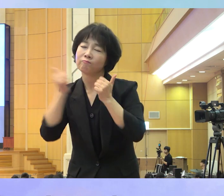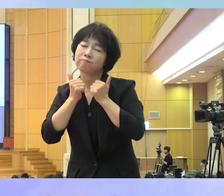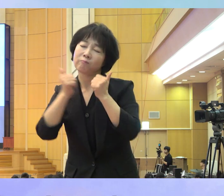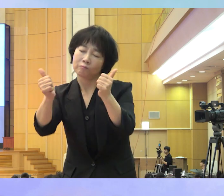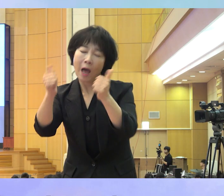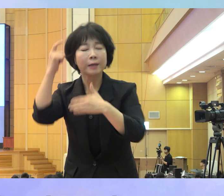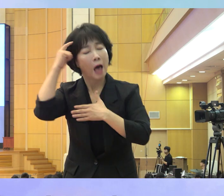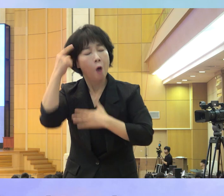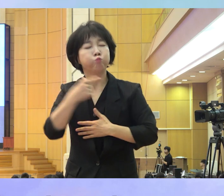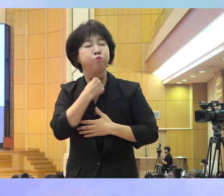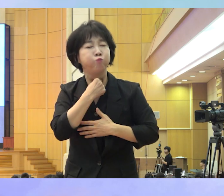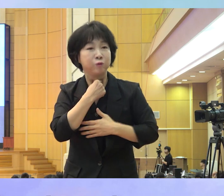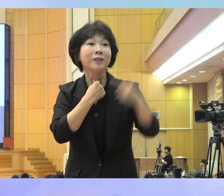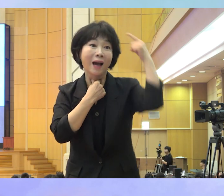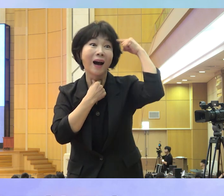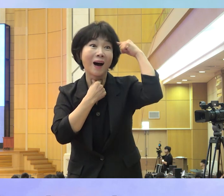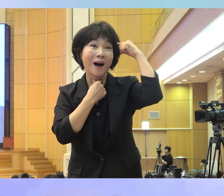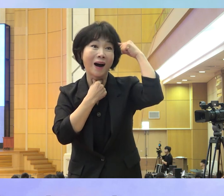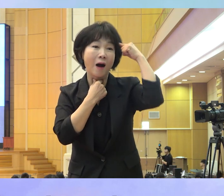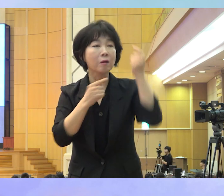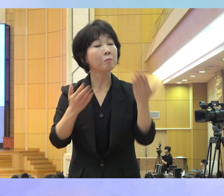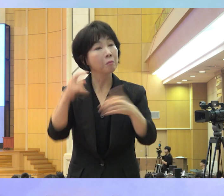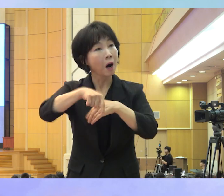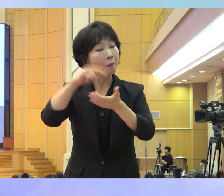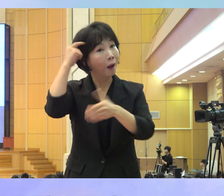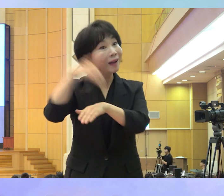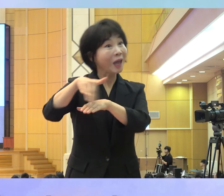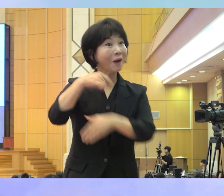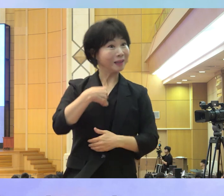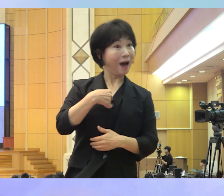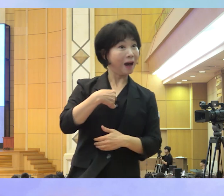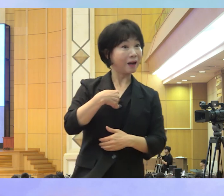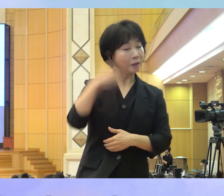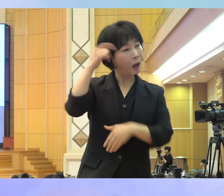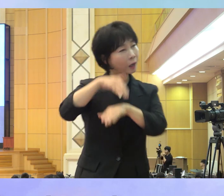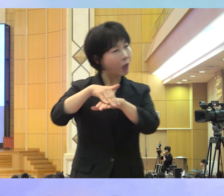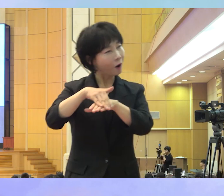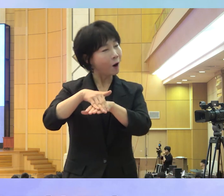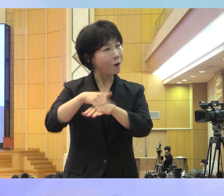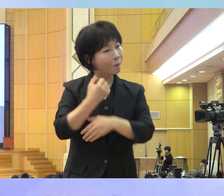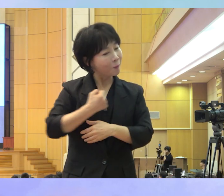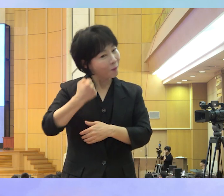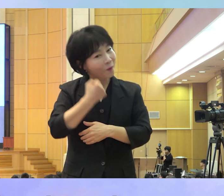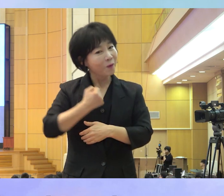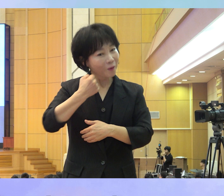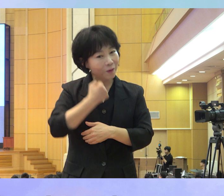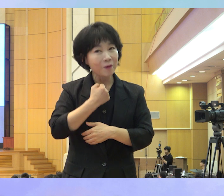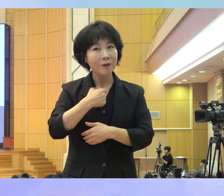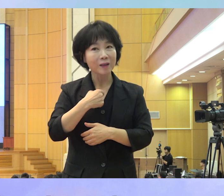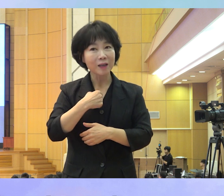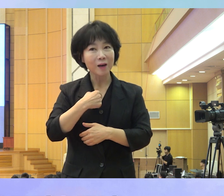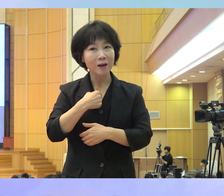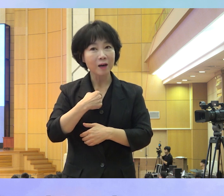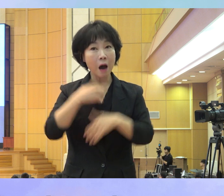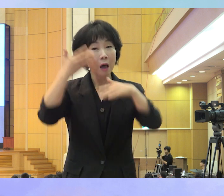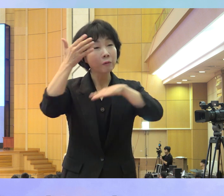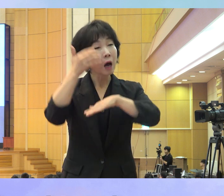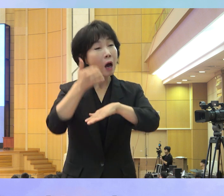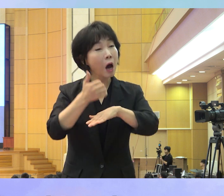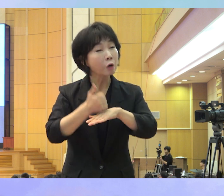그래야 되겠다. 그렇게 계획을 해서 계획을 하고 좀 이렇게